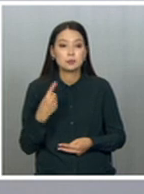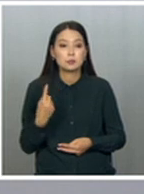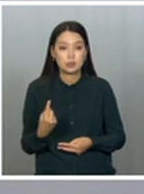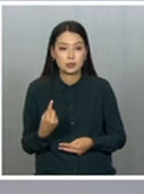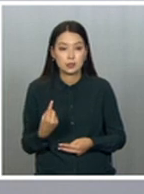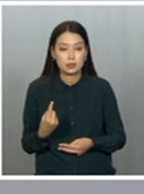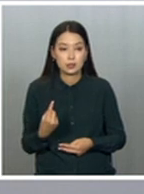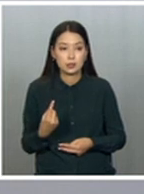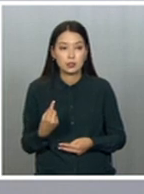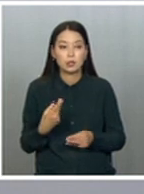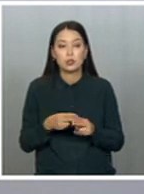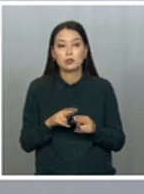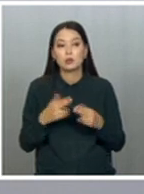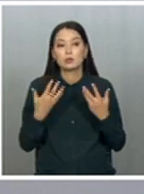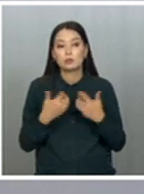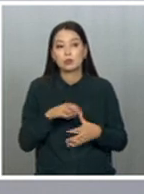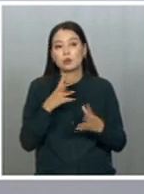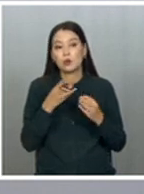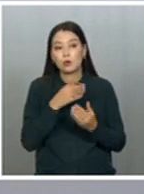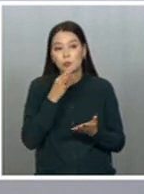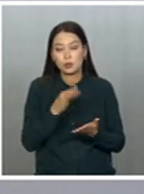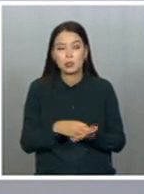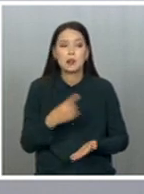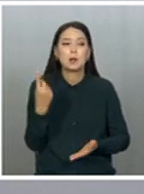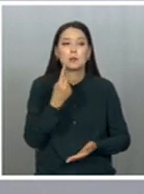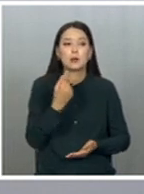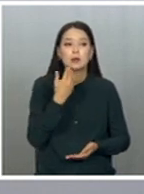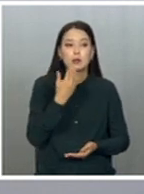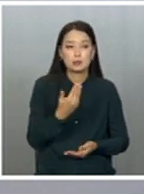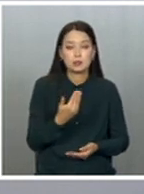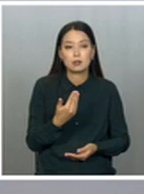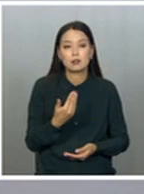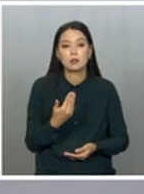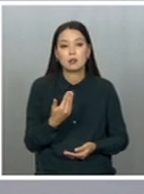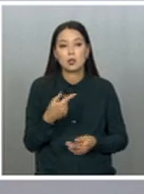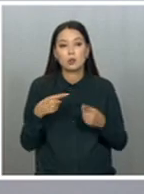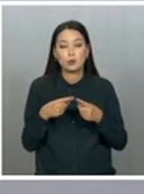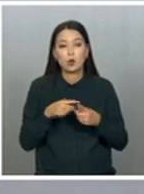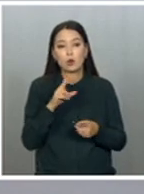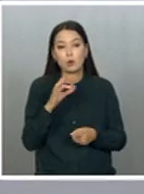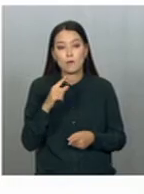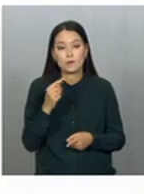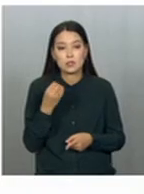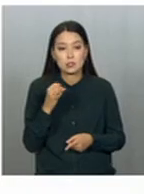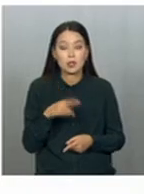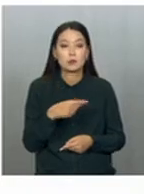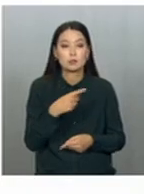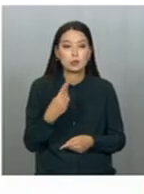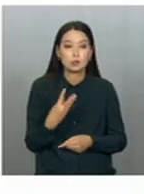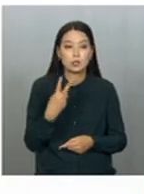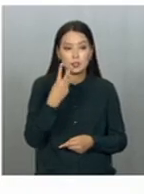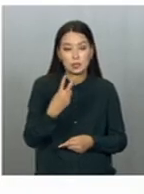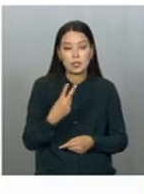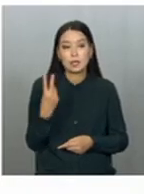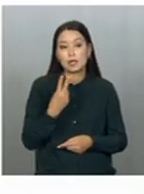x1-ге. Яғни есептің жауабы, біріншісінде бұрыштық коэффициенті минус 3-тен 2-ге тең, екінші мен